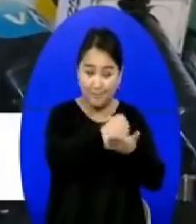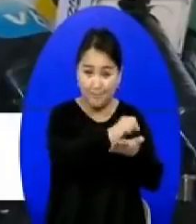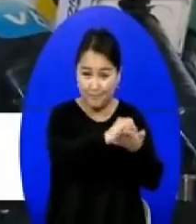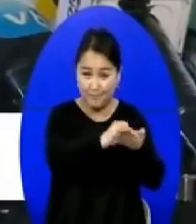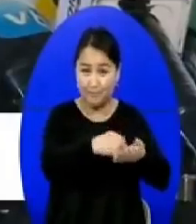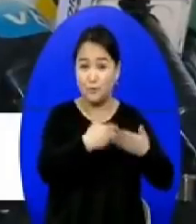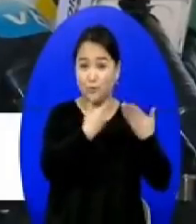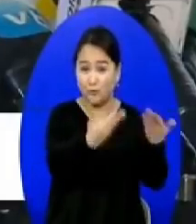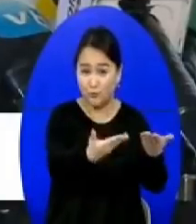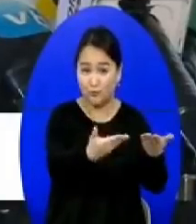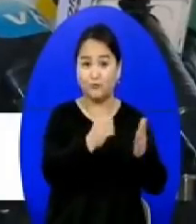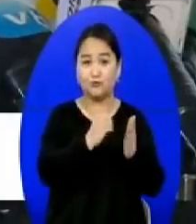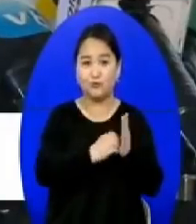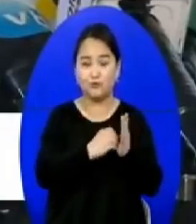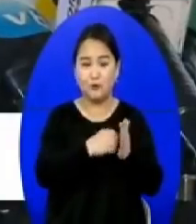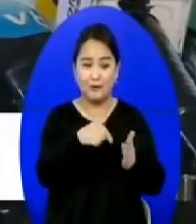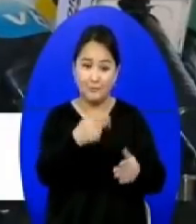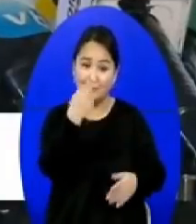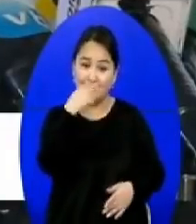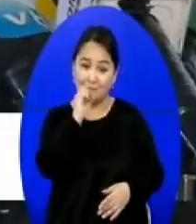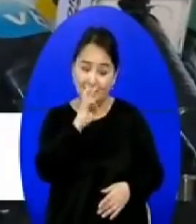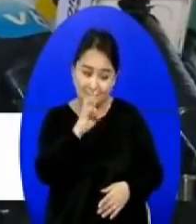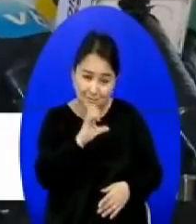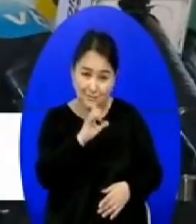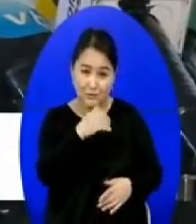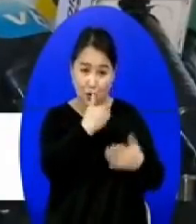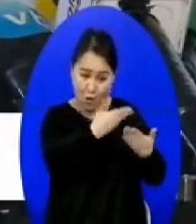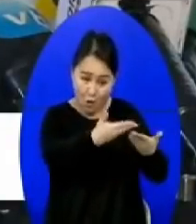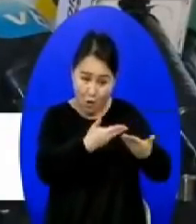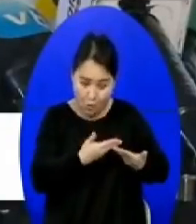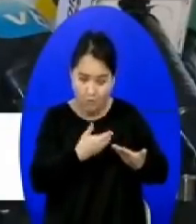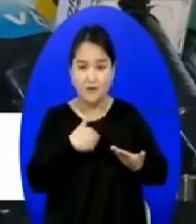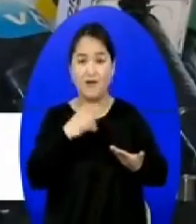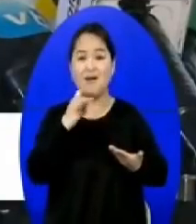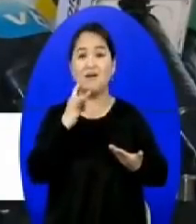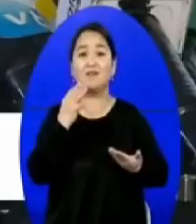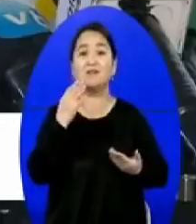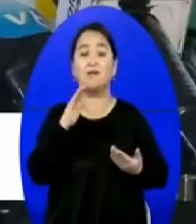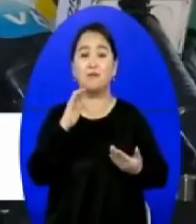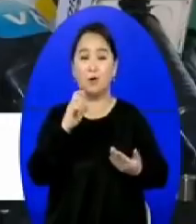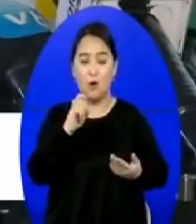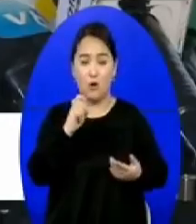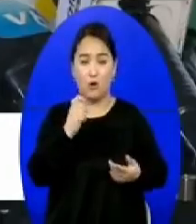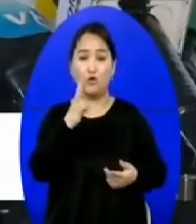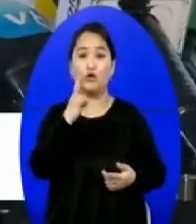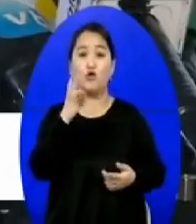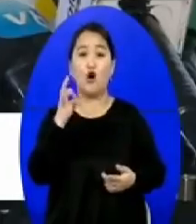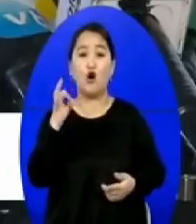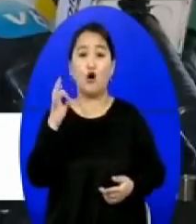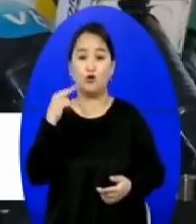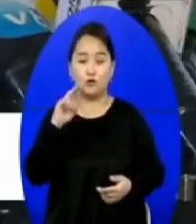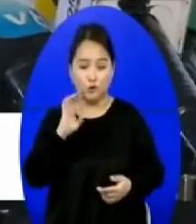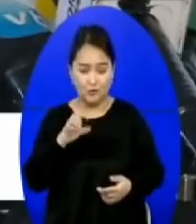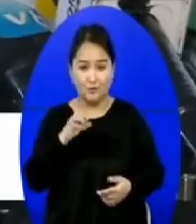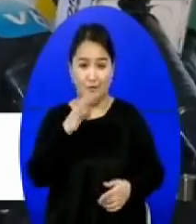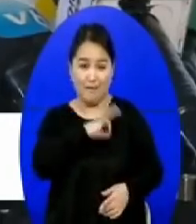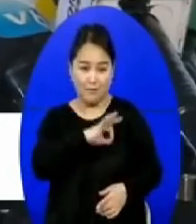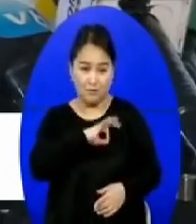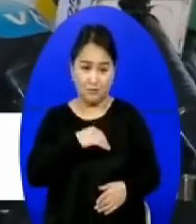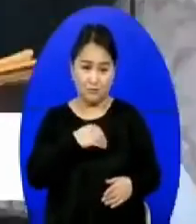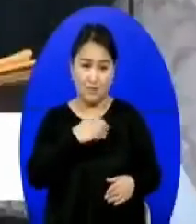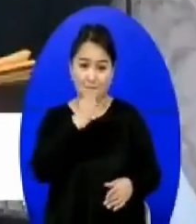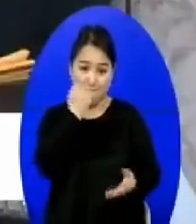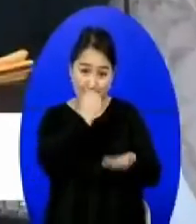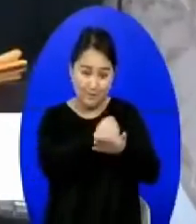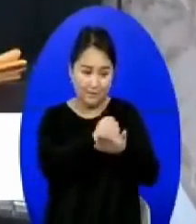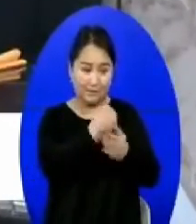ёстой. Яг энэ дансаа өгсөн тохиолдолд бид нар Эрдэнэс таван толгой хувьцаат компанийн ноогдол ашгийг яг таны өгсөн данс баталгаажуулсан данс руу чинь